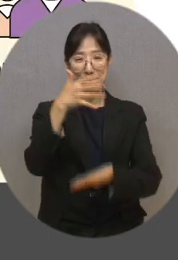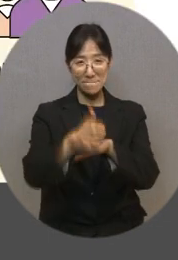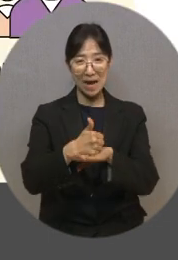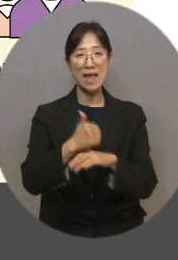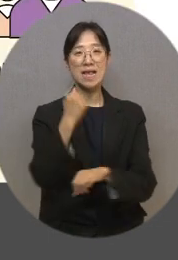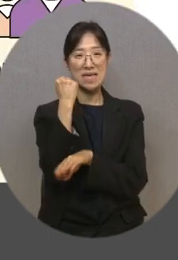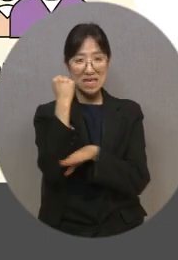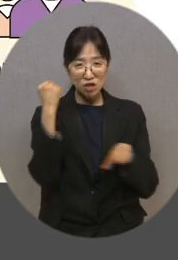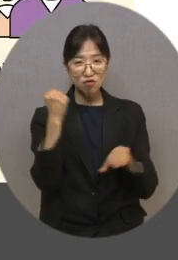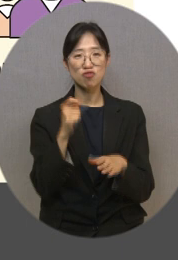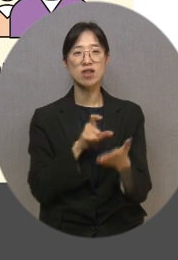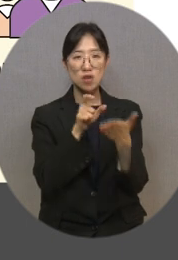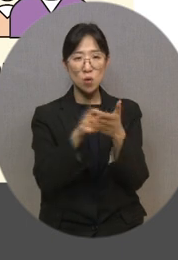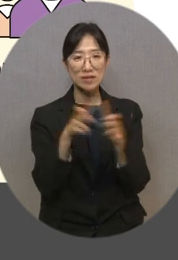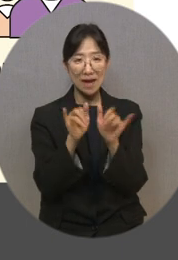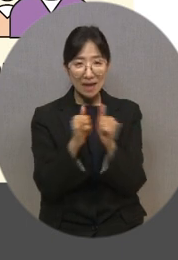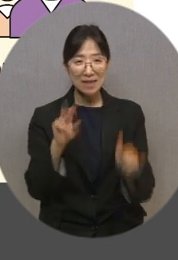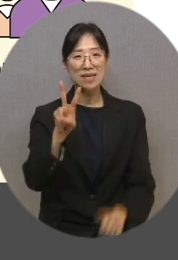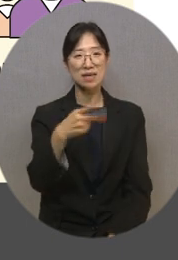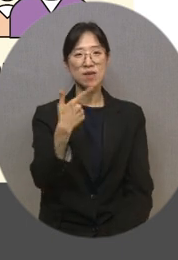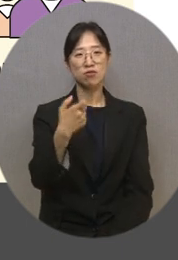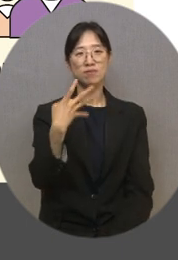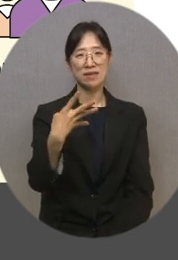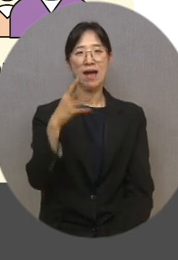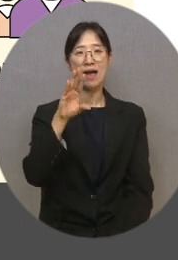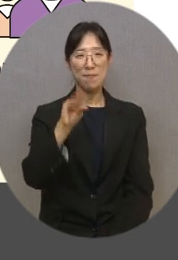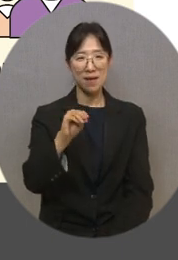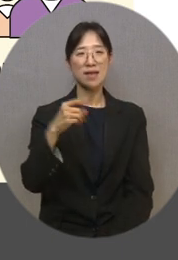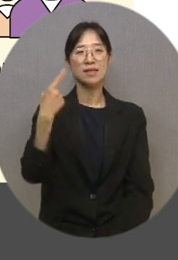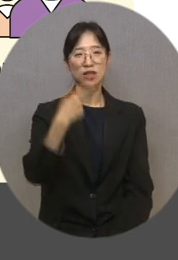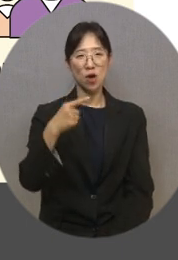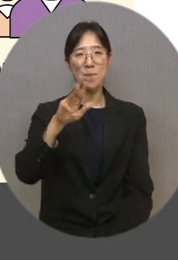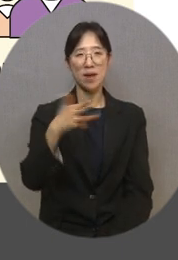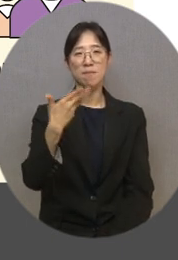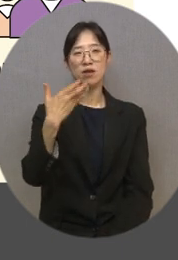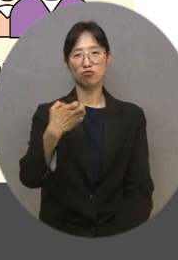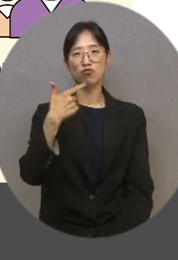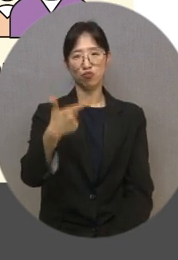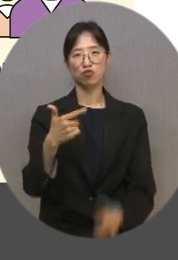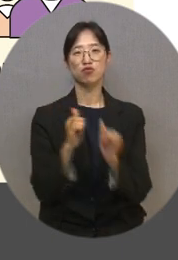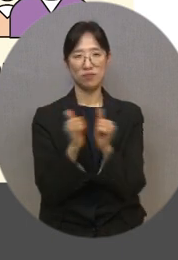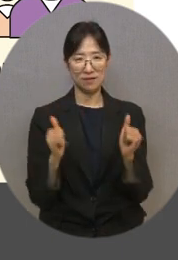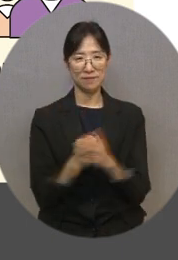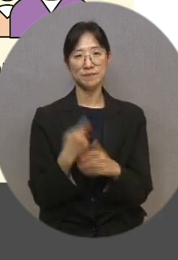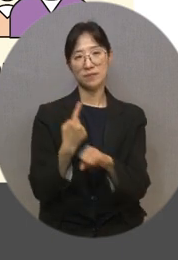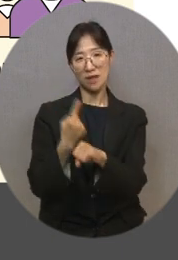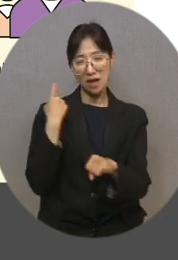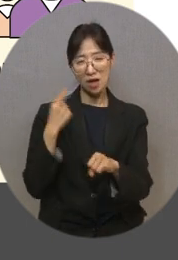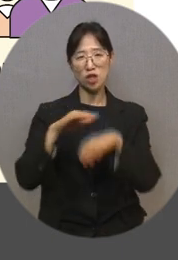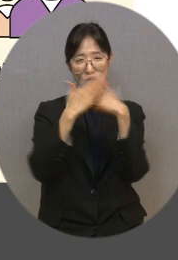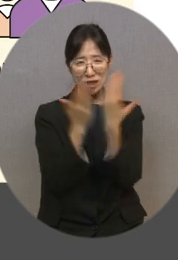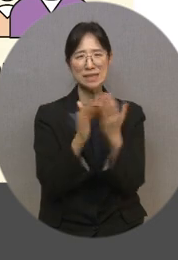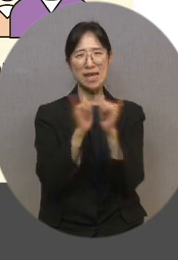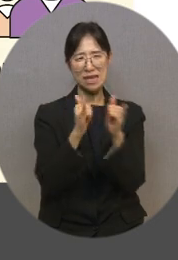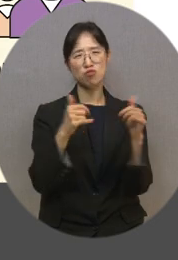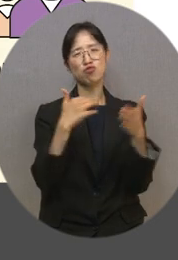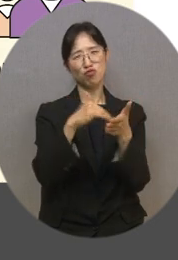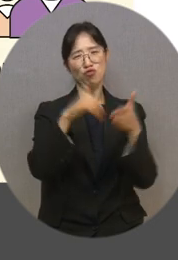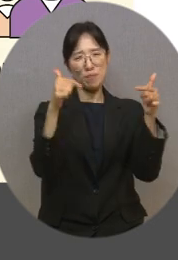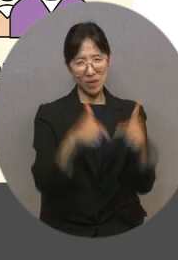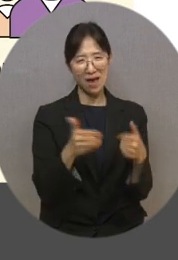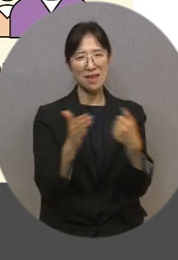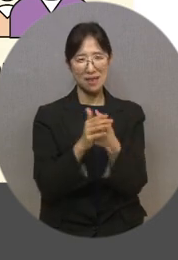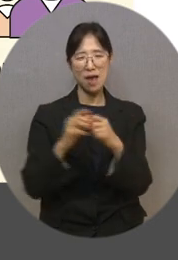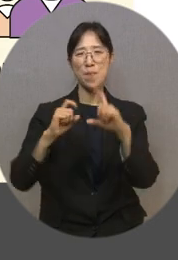기준 등록 장애인은 264 1886 명입니다 작년 전체 인구의 감소로 등록